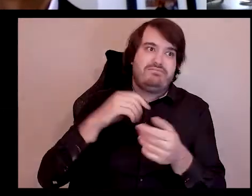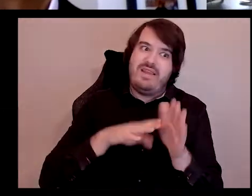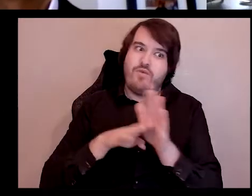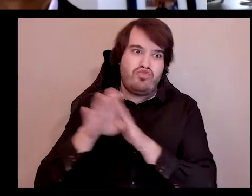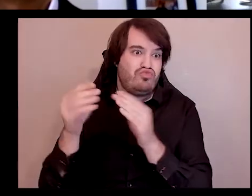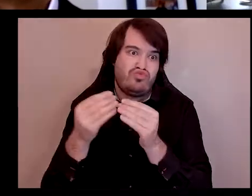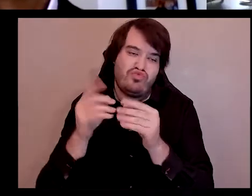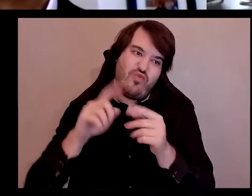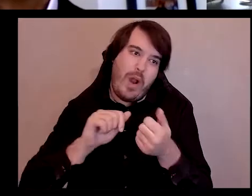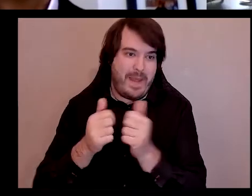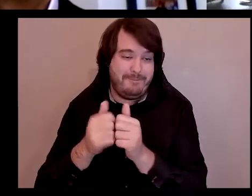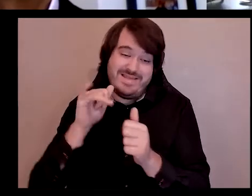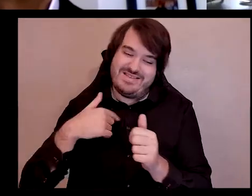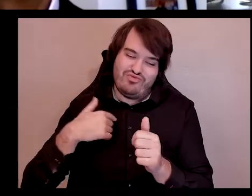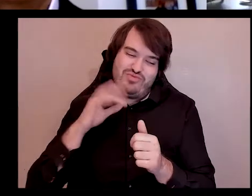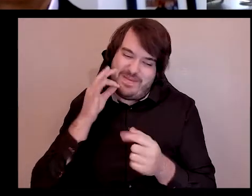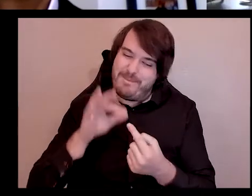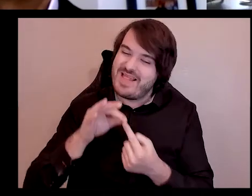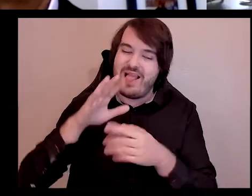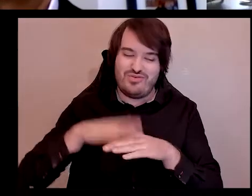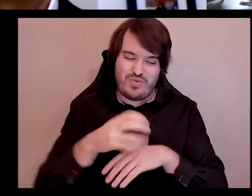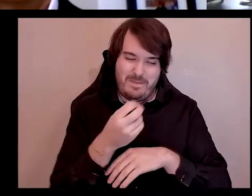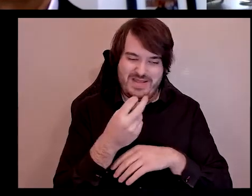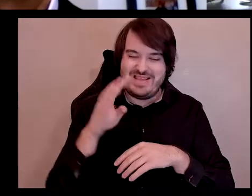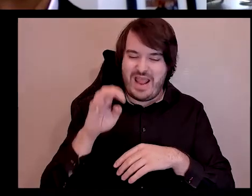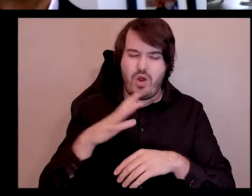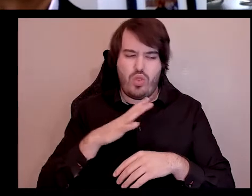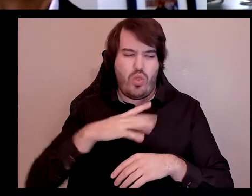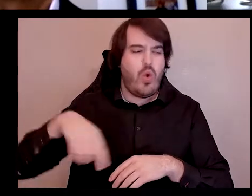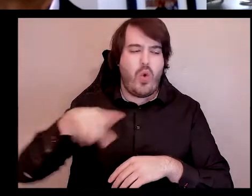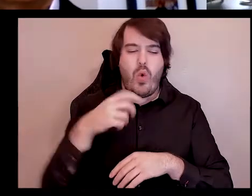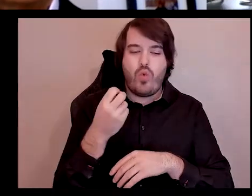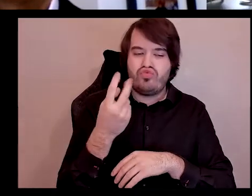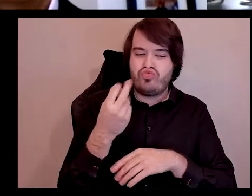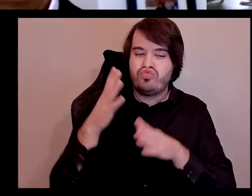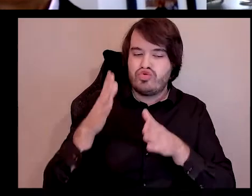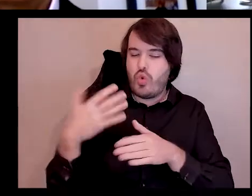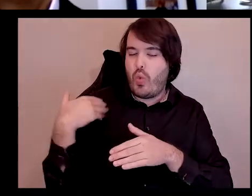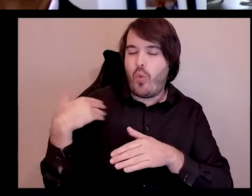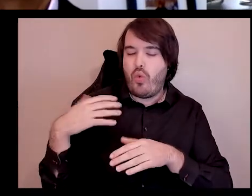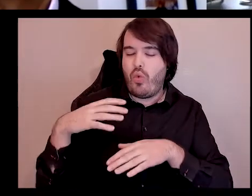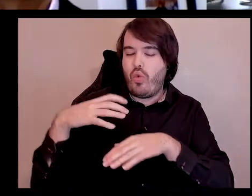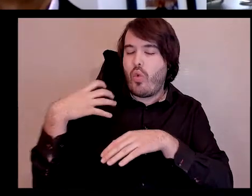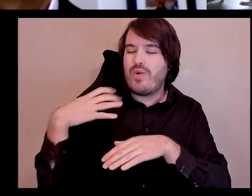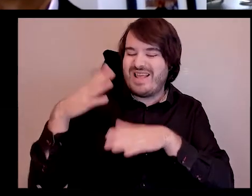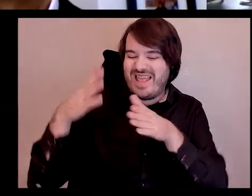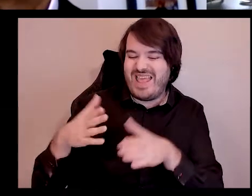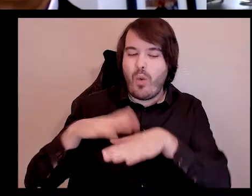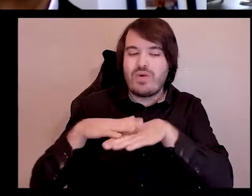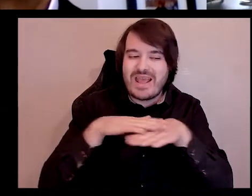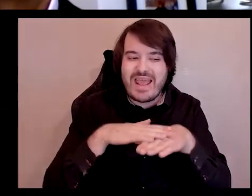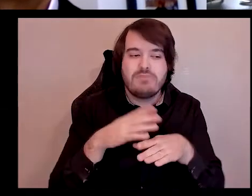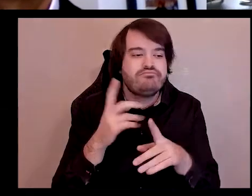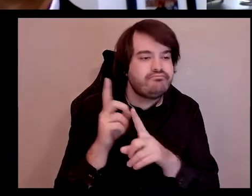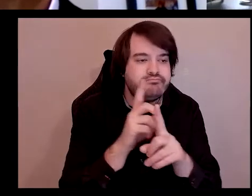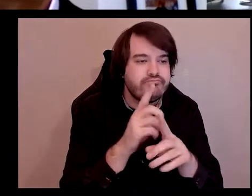Tout a évolué et c'est la spécialité de Midi 40. On est au-delà de 12 conseillers, conseillères, qui accompagne la clientèle. On a